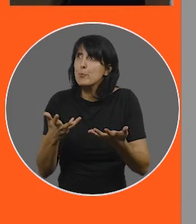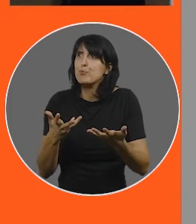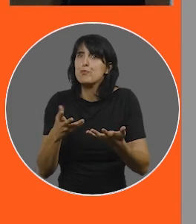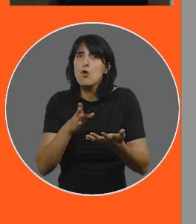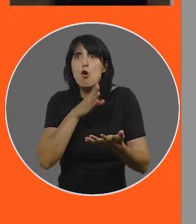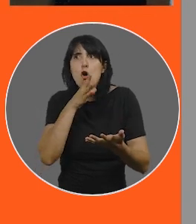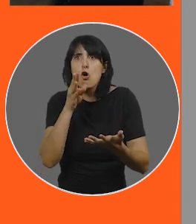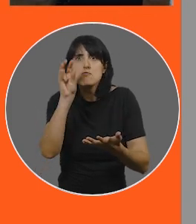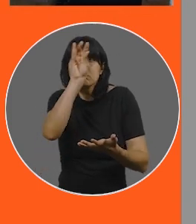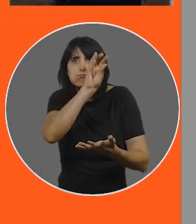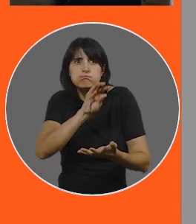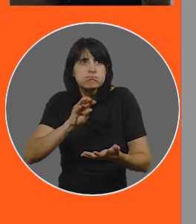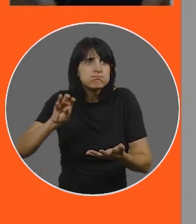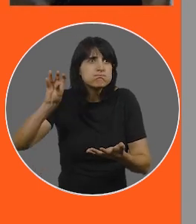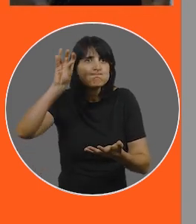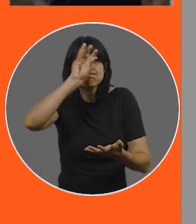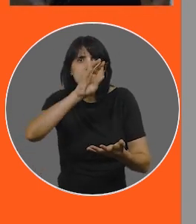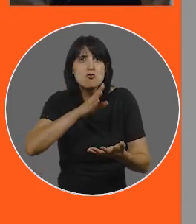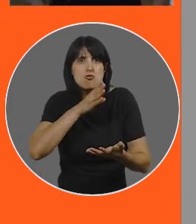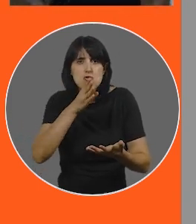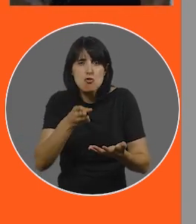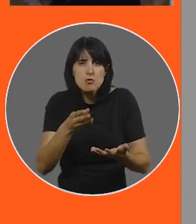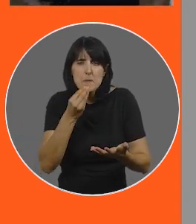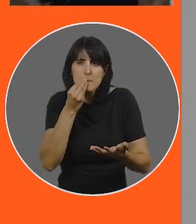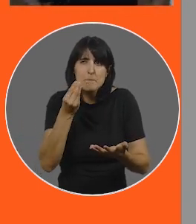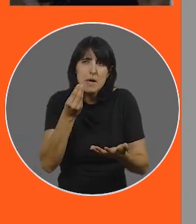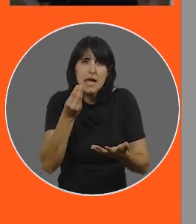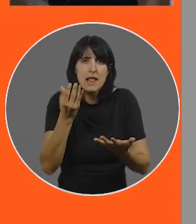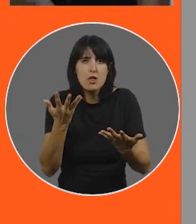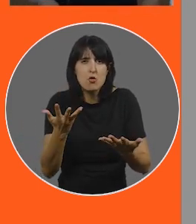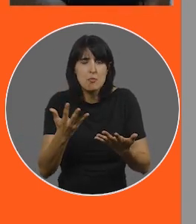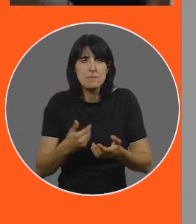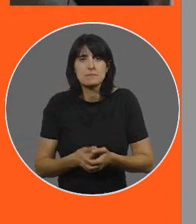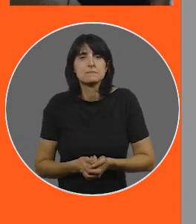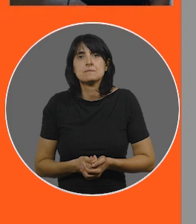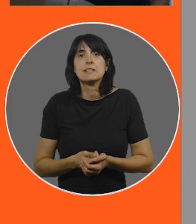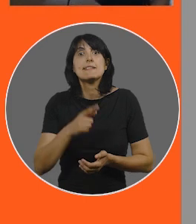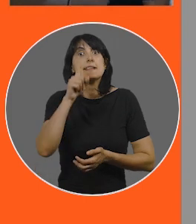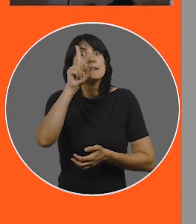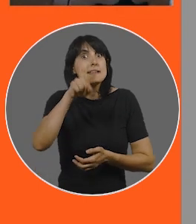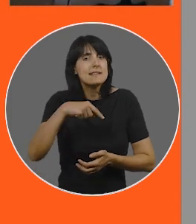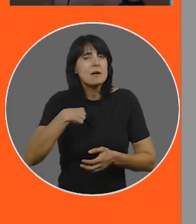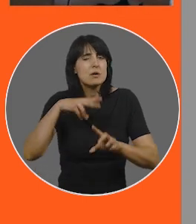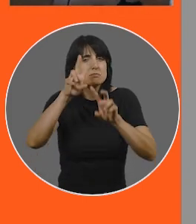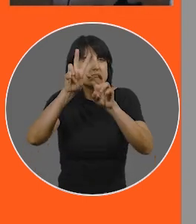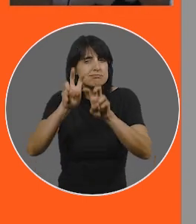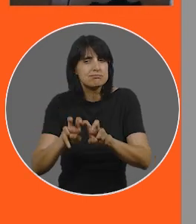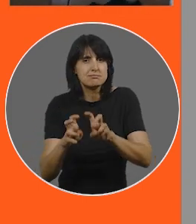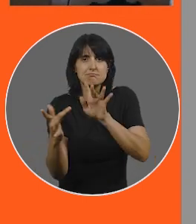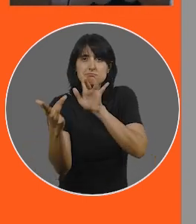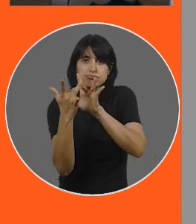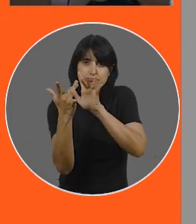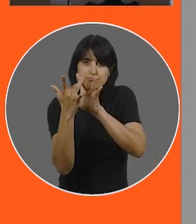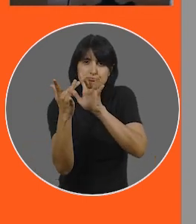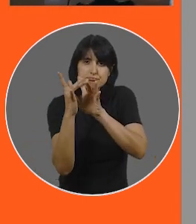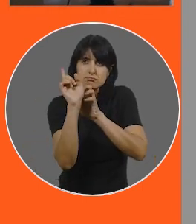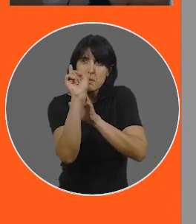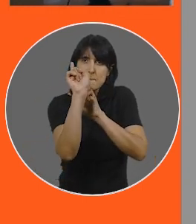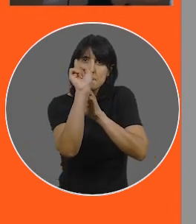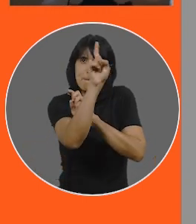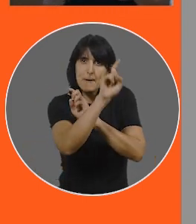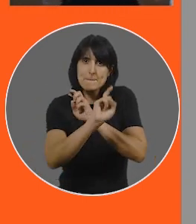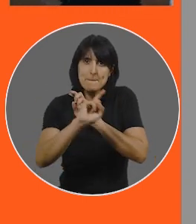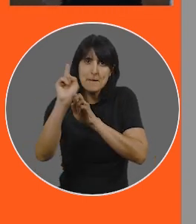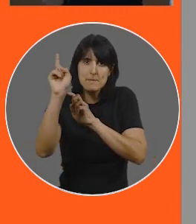com on posar-los, no?, per dir-ho d'una manera, i també vam investigar com interaccionar amb el